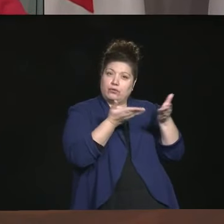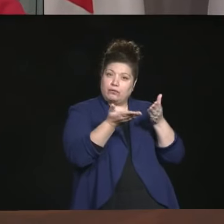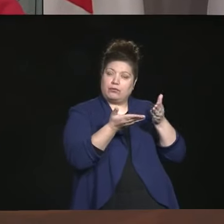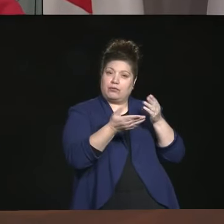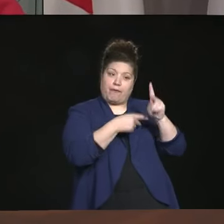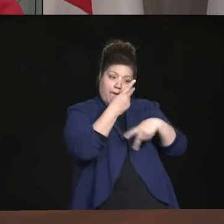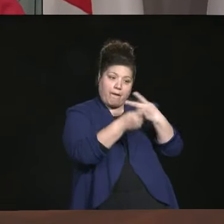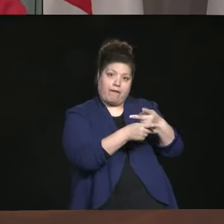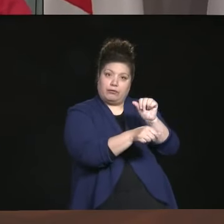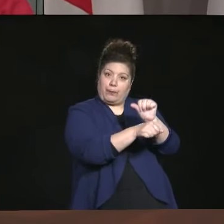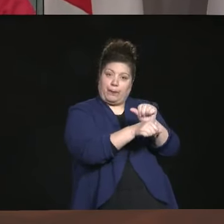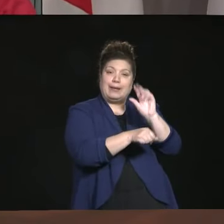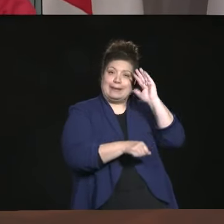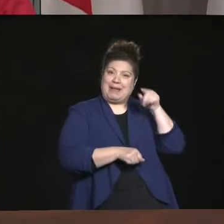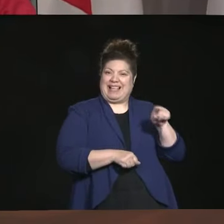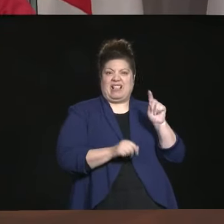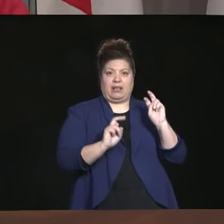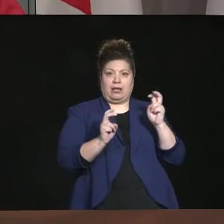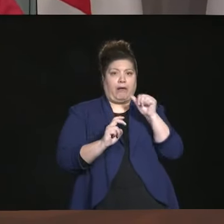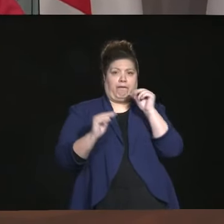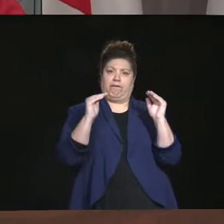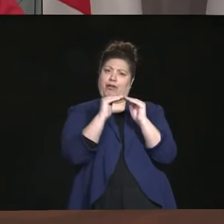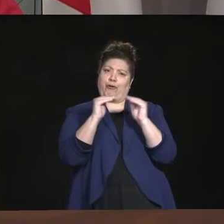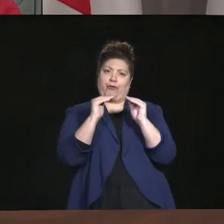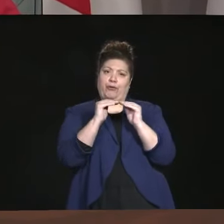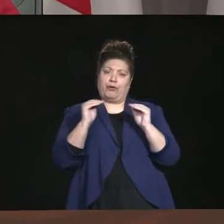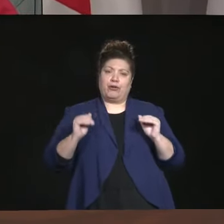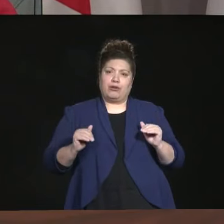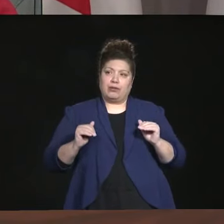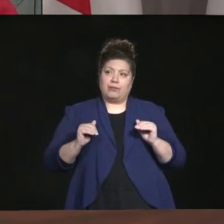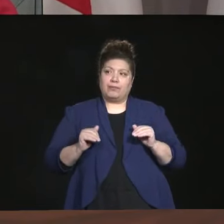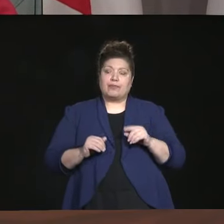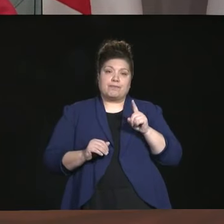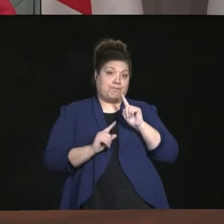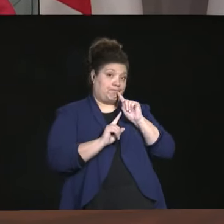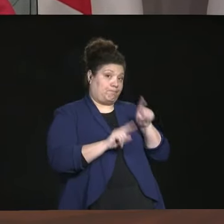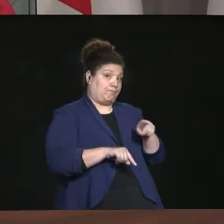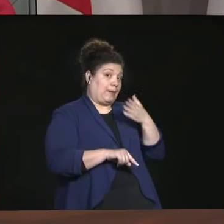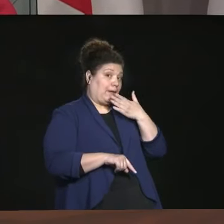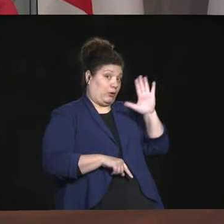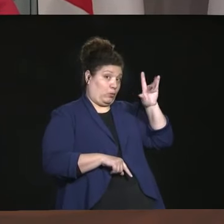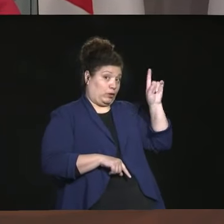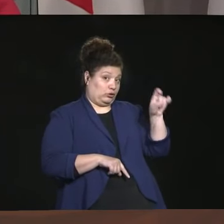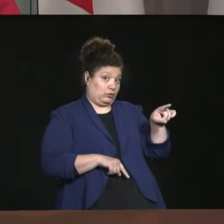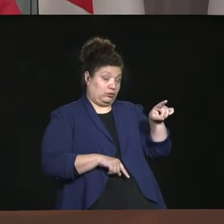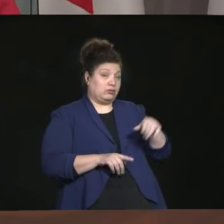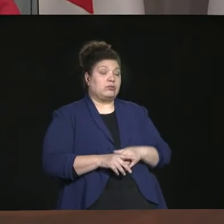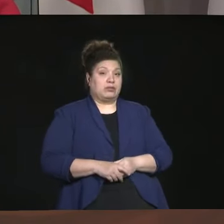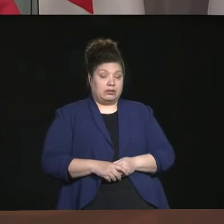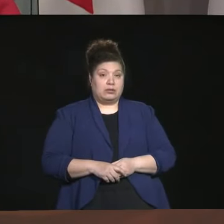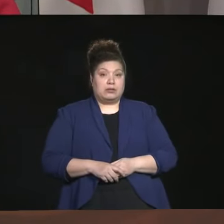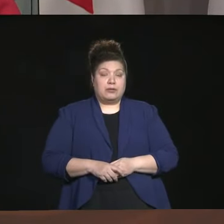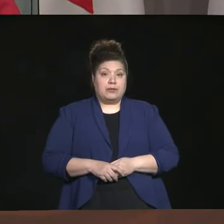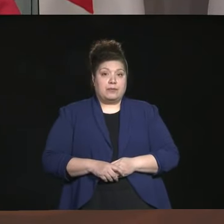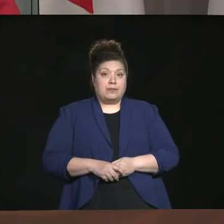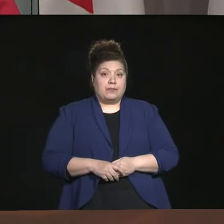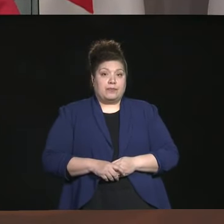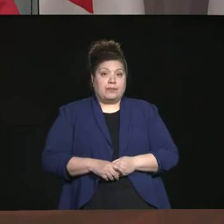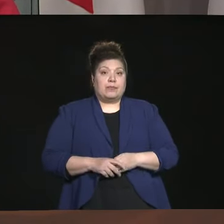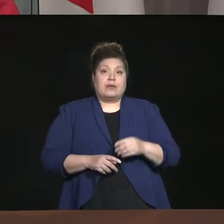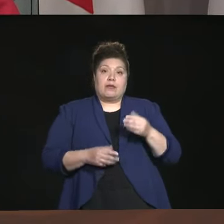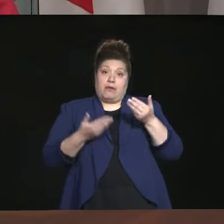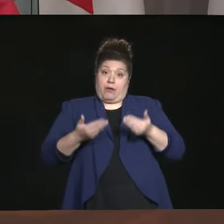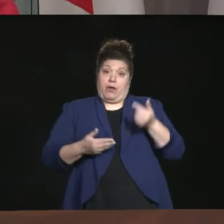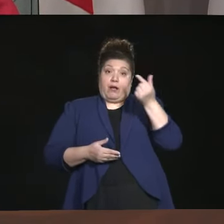Merci pour la question. La priorité pour notre gouvernement au niveau